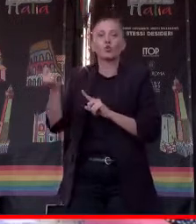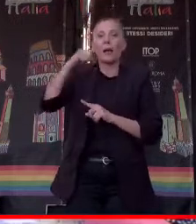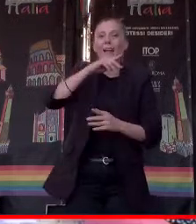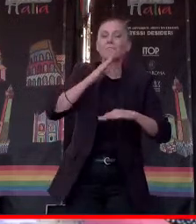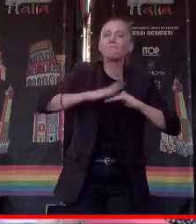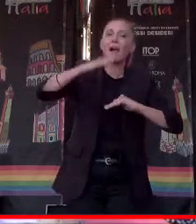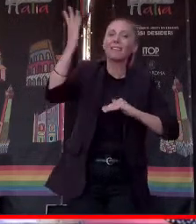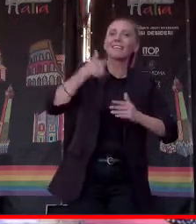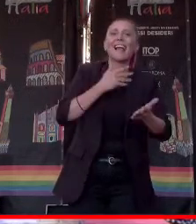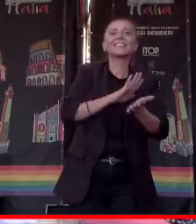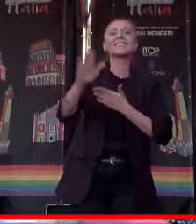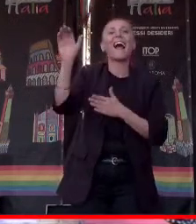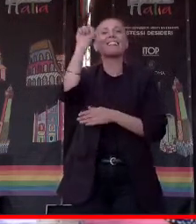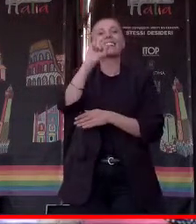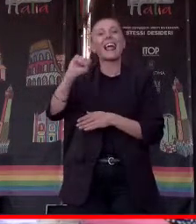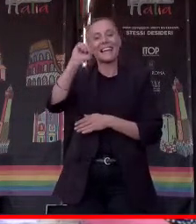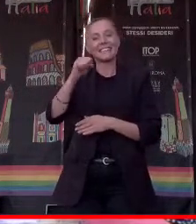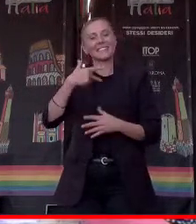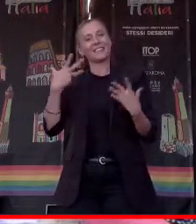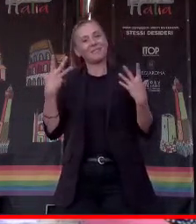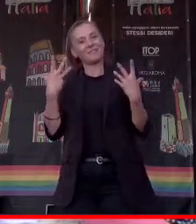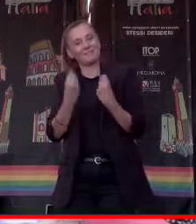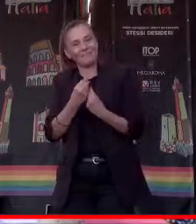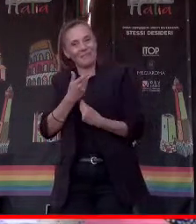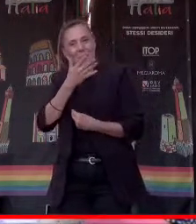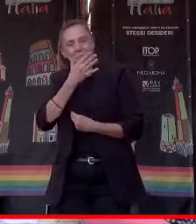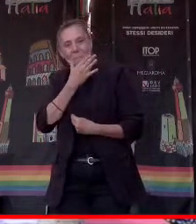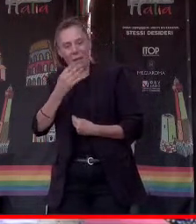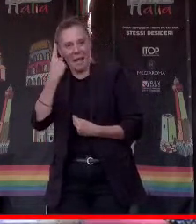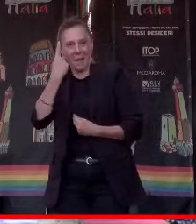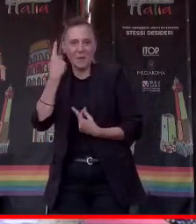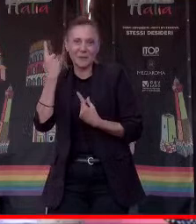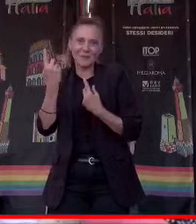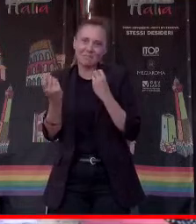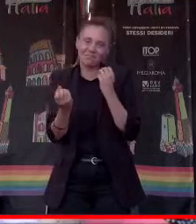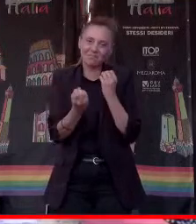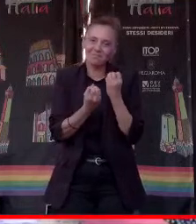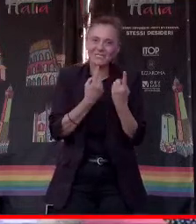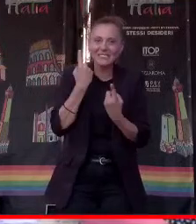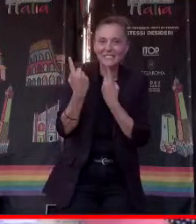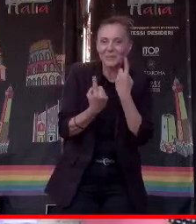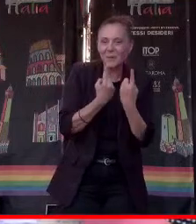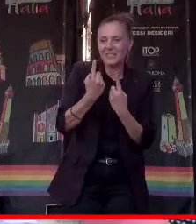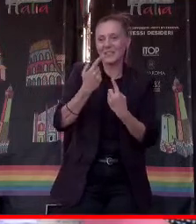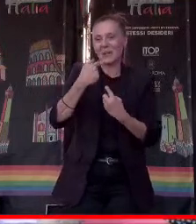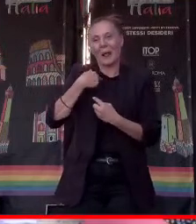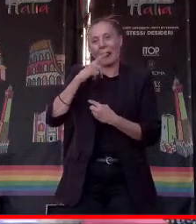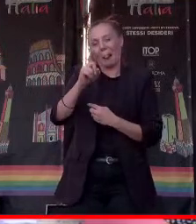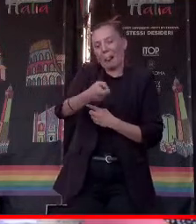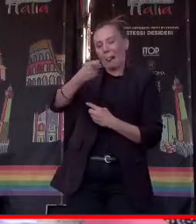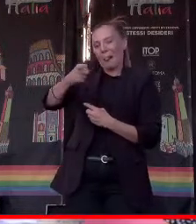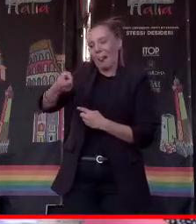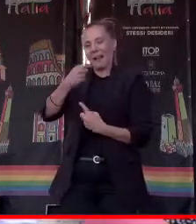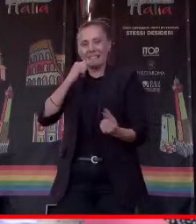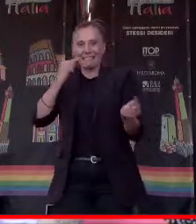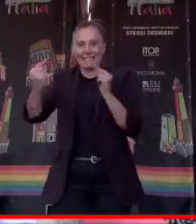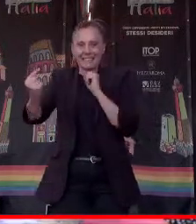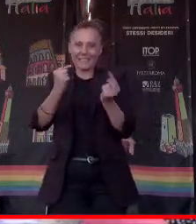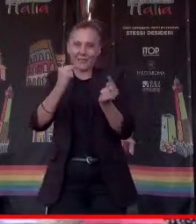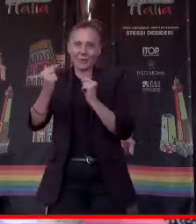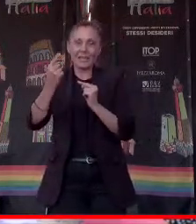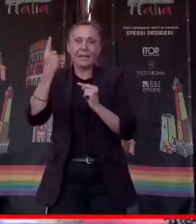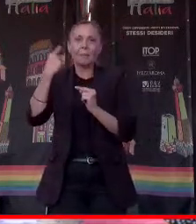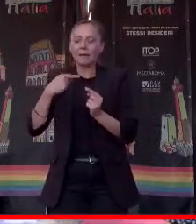una cosa molto bella. Abbiamo lavorato in questi due anni proprio per raccogliere un po' gli spunti che ho sentito dentro questa discussione,